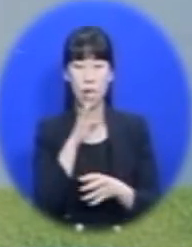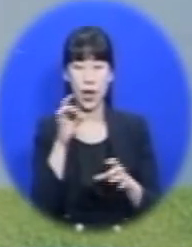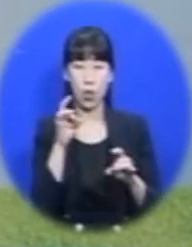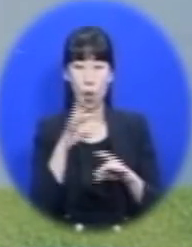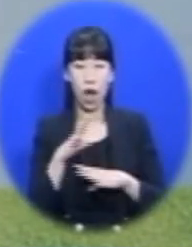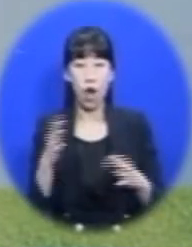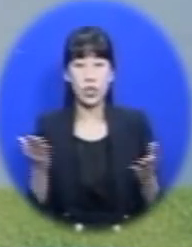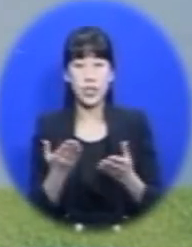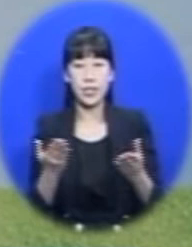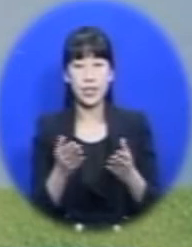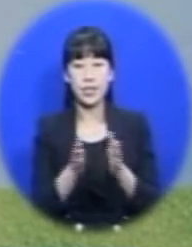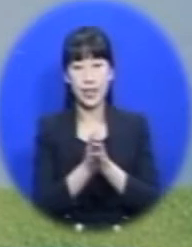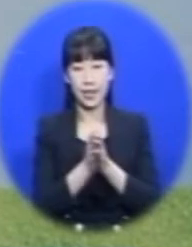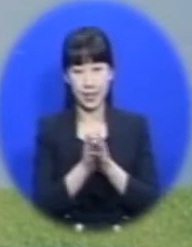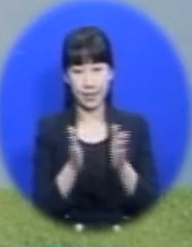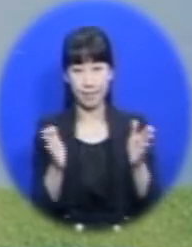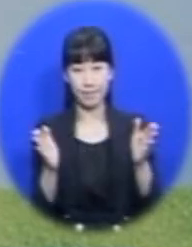벌어집니다.